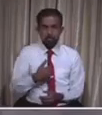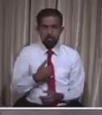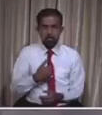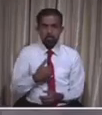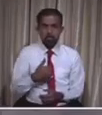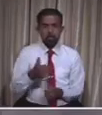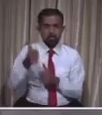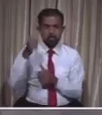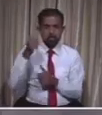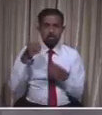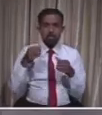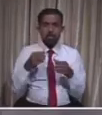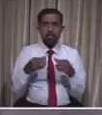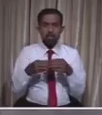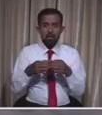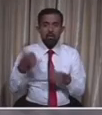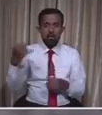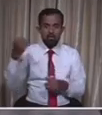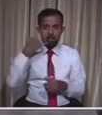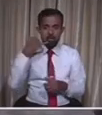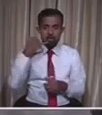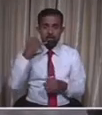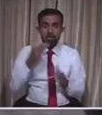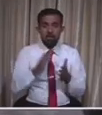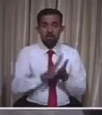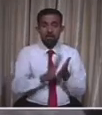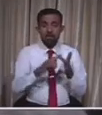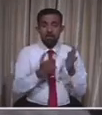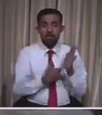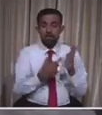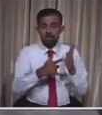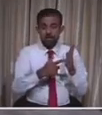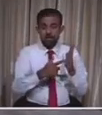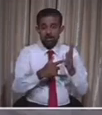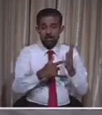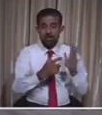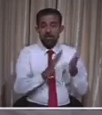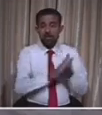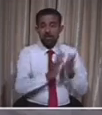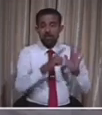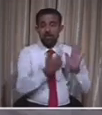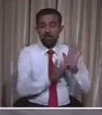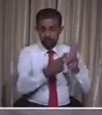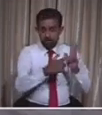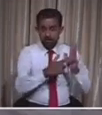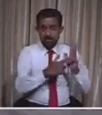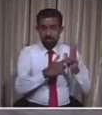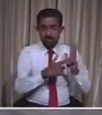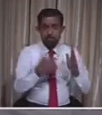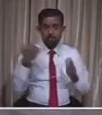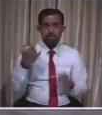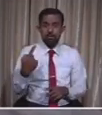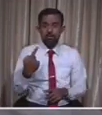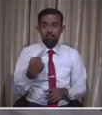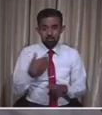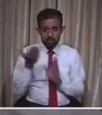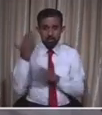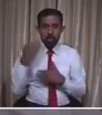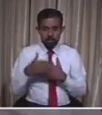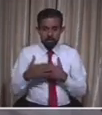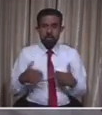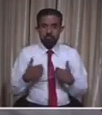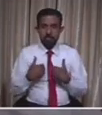යම්කිසි පාර්ශ්වයක් කතා කරලා තිරුණලේෂන් කතා කරපු ඒ තිරුණලේෂන් කියලා පුද්ගලයෙක් කතා කරලා තරදිදී කරා මට.